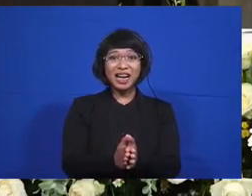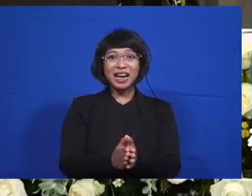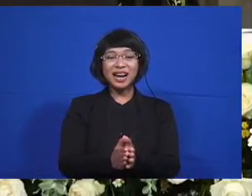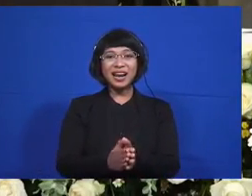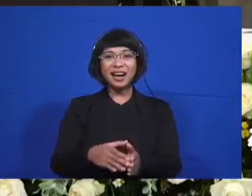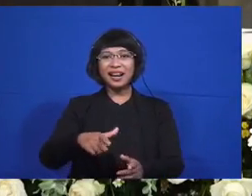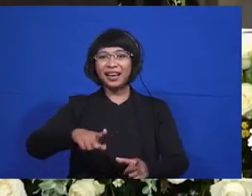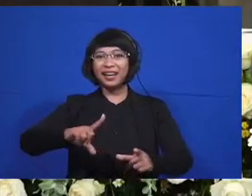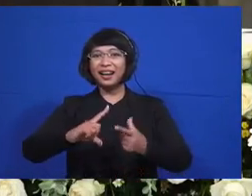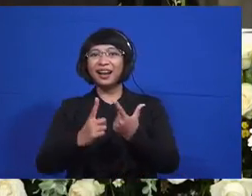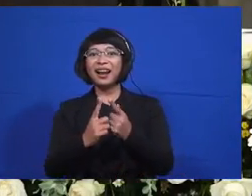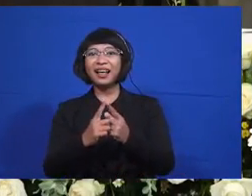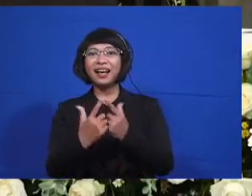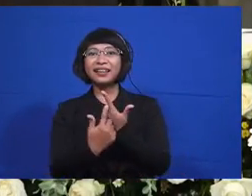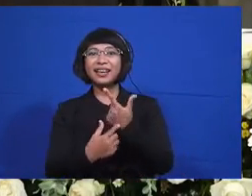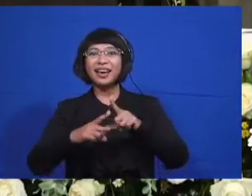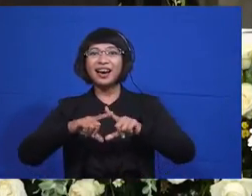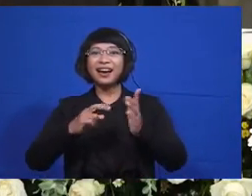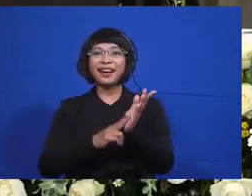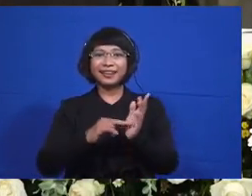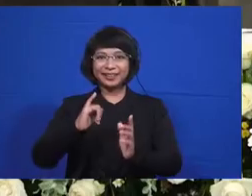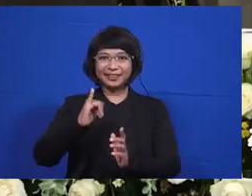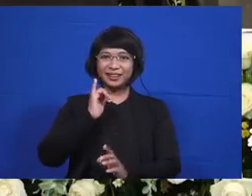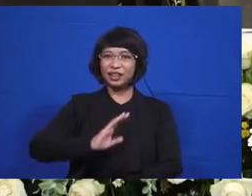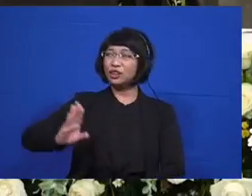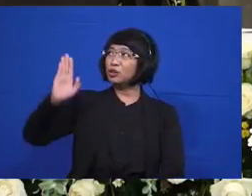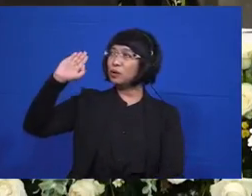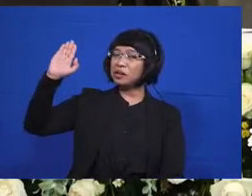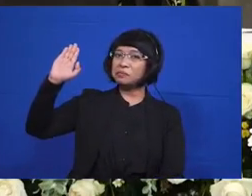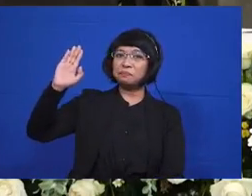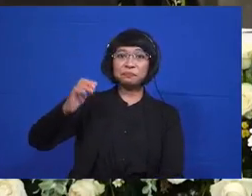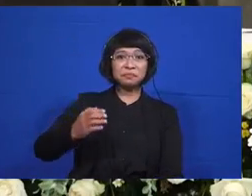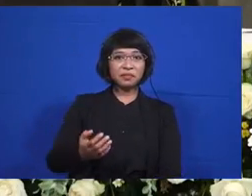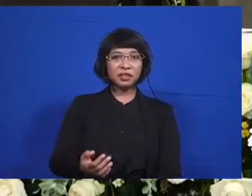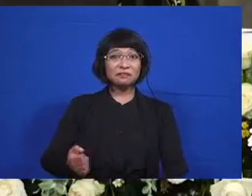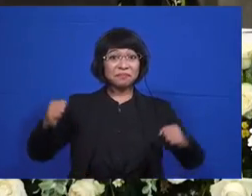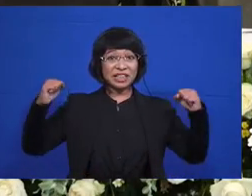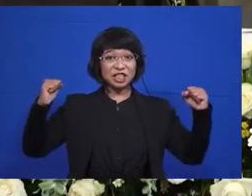Roh atau semangat ini, semangat panggilan jadi imam,